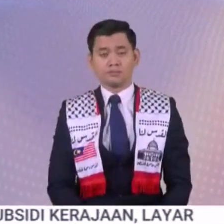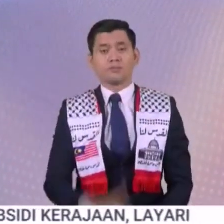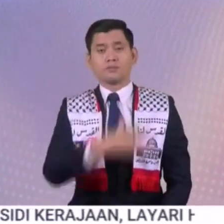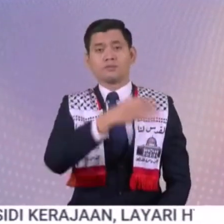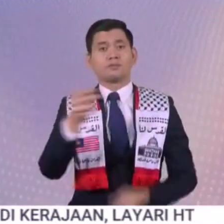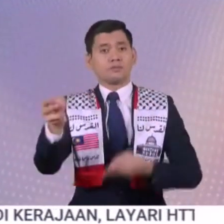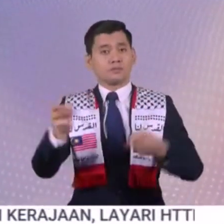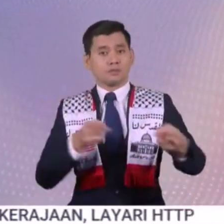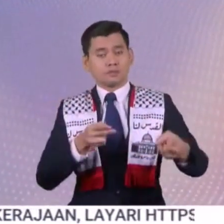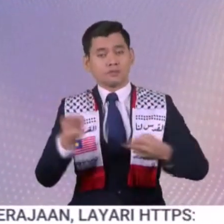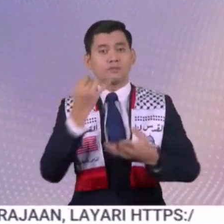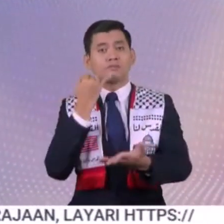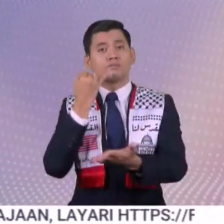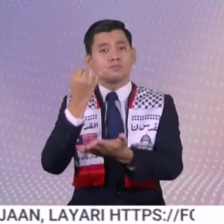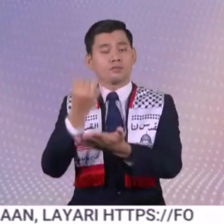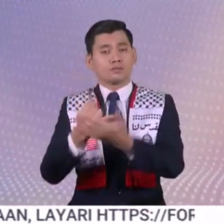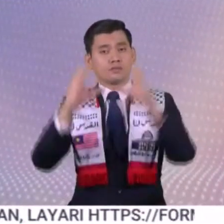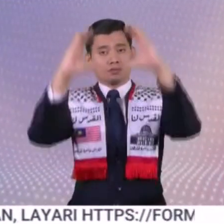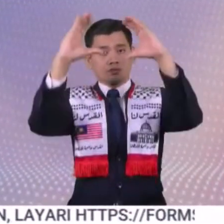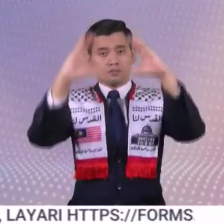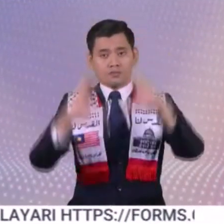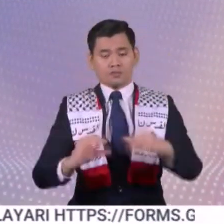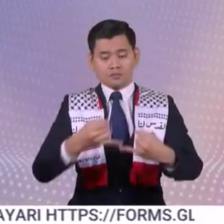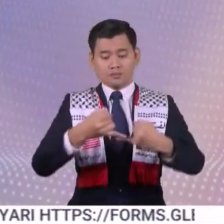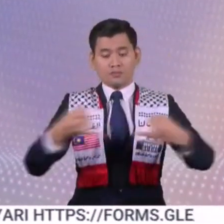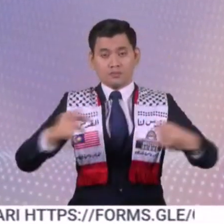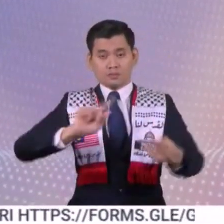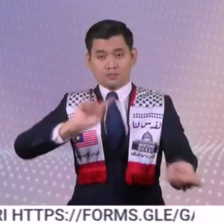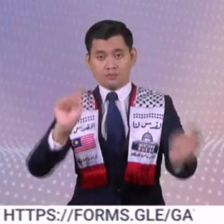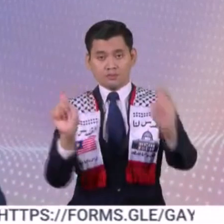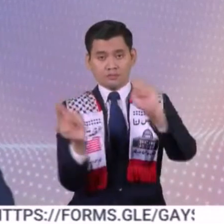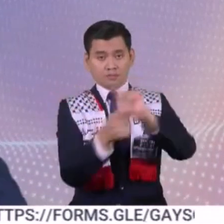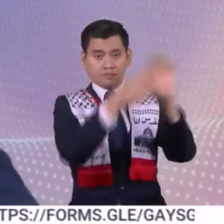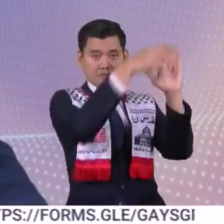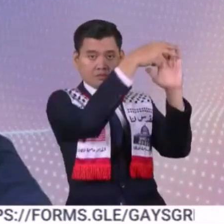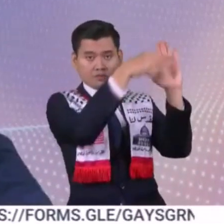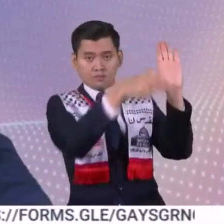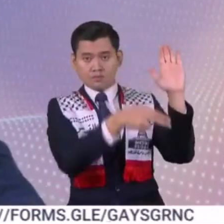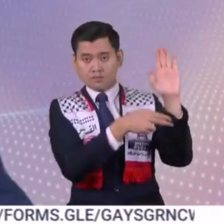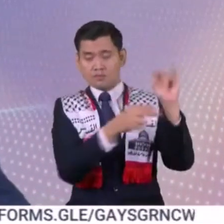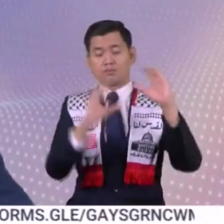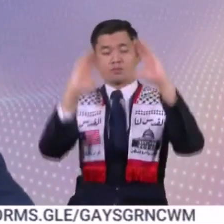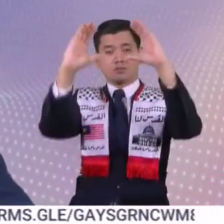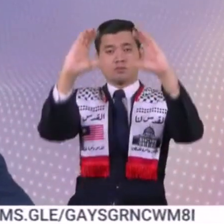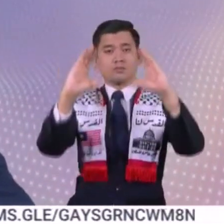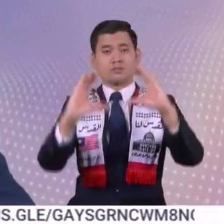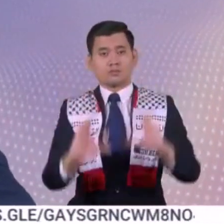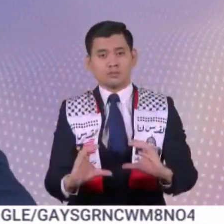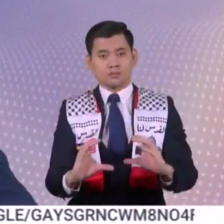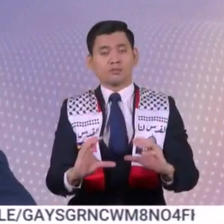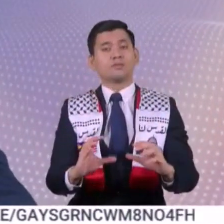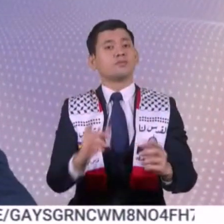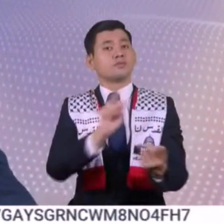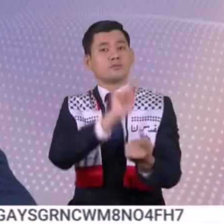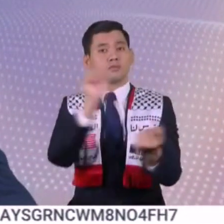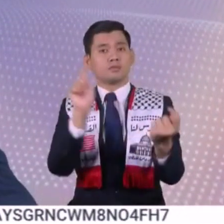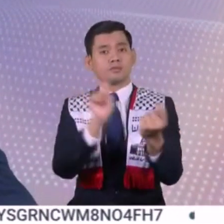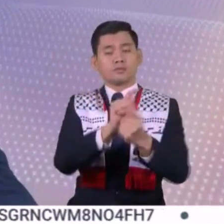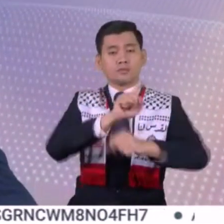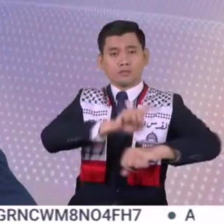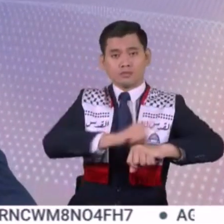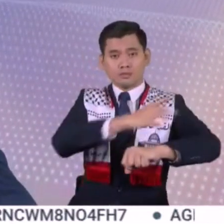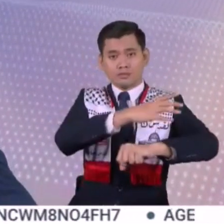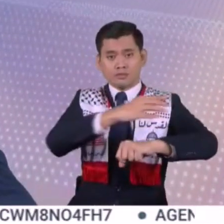dalam usaha memerangi jenayah dalam talian melalui reformasi perundangan satu pendekatan selaras dengan peraran masa dan